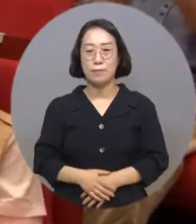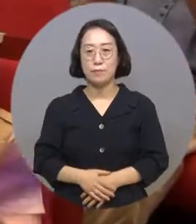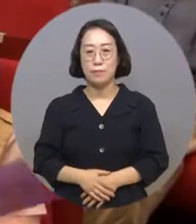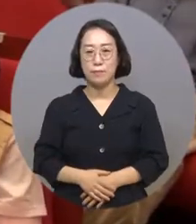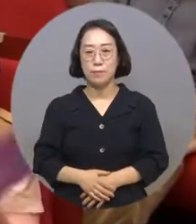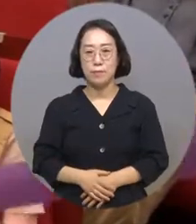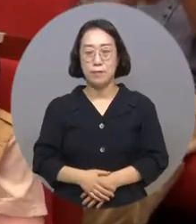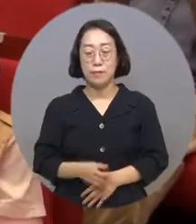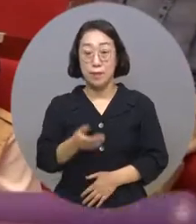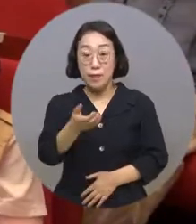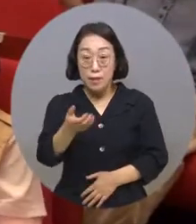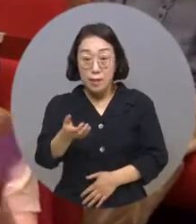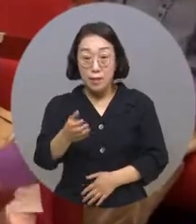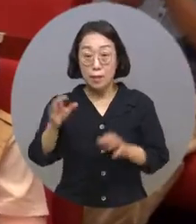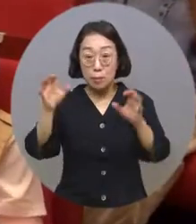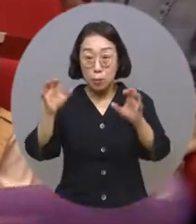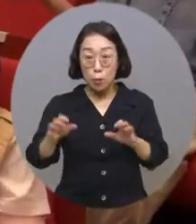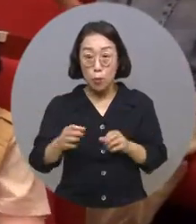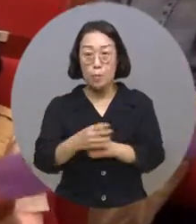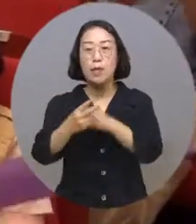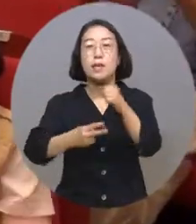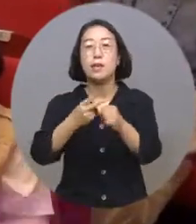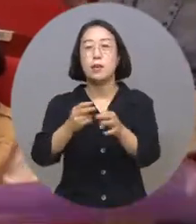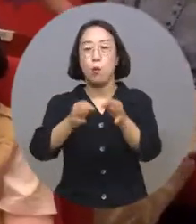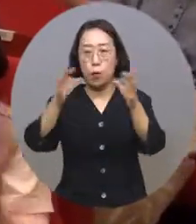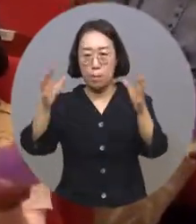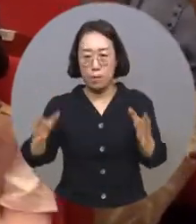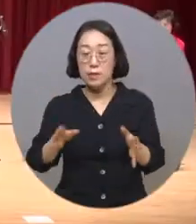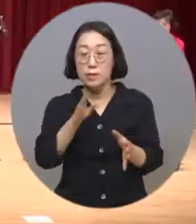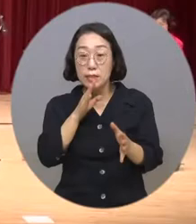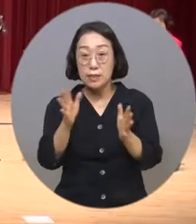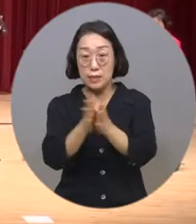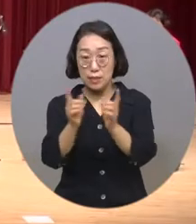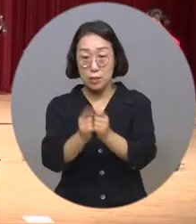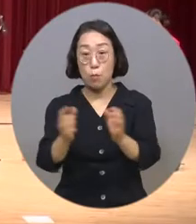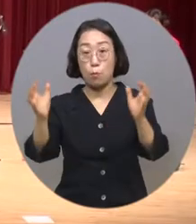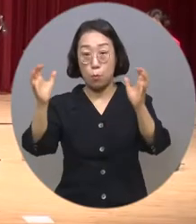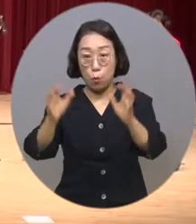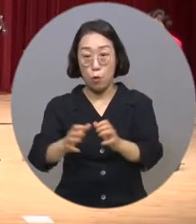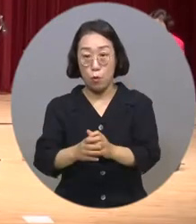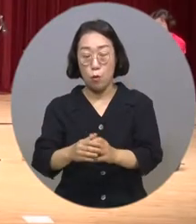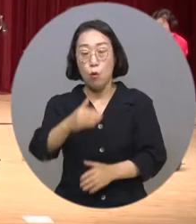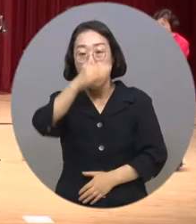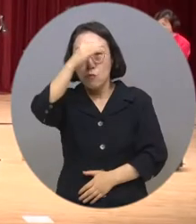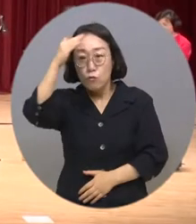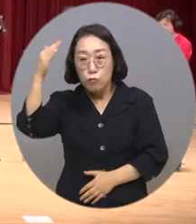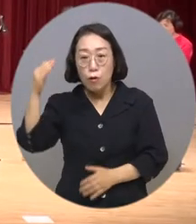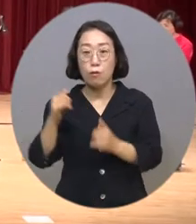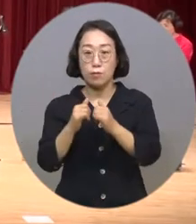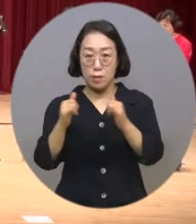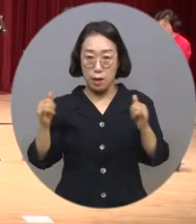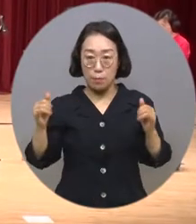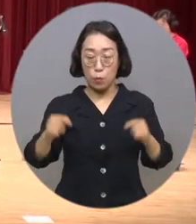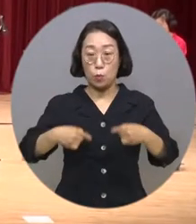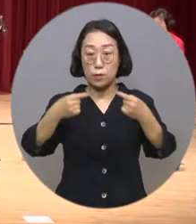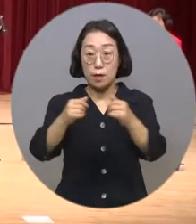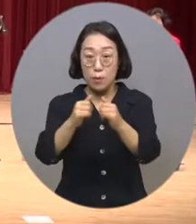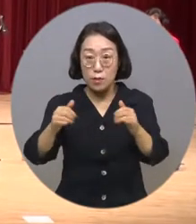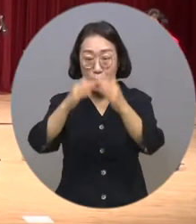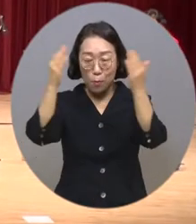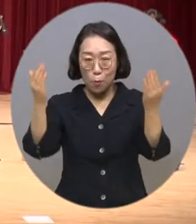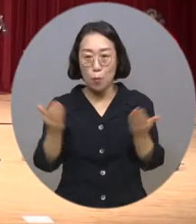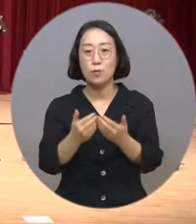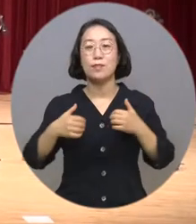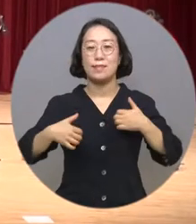예선은 코로나19 이후 2년 만에 대면으로 진행되어 일반 관객들도 관람할 수 있어 관객과 참여자 모두에게